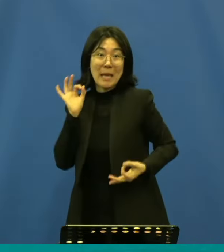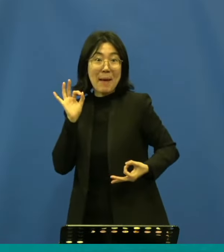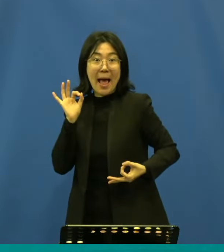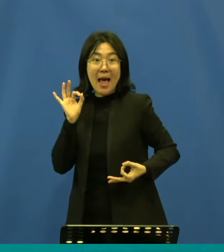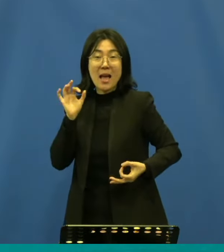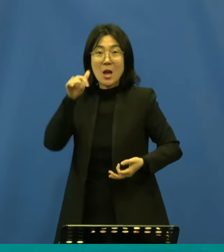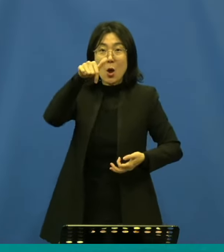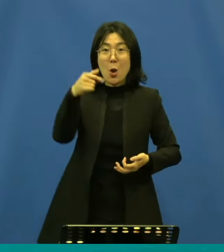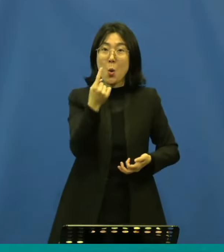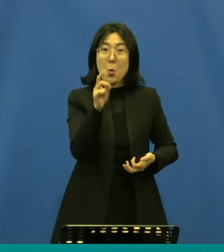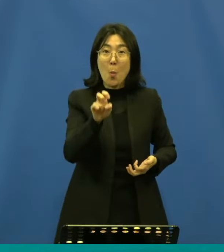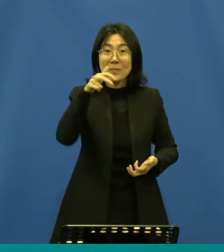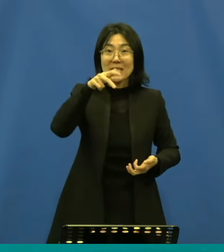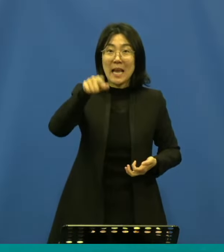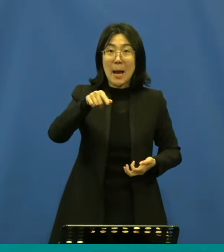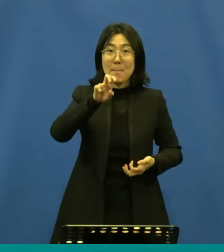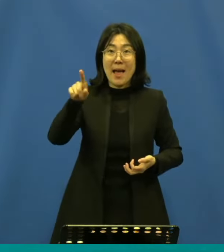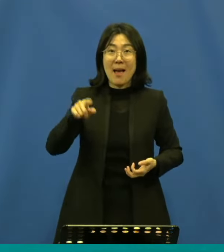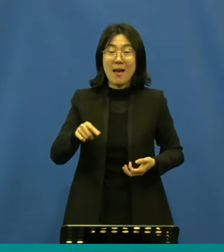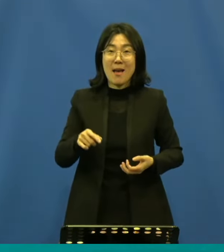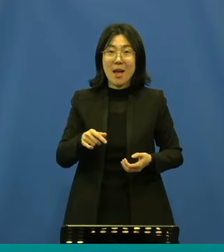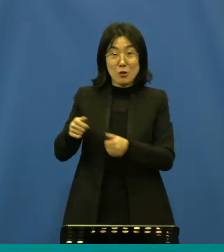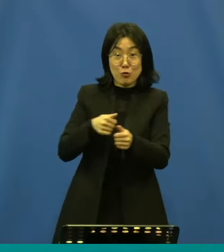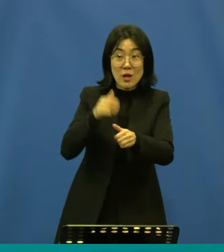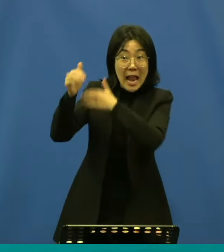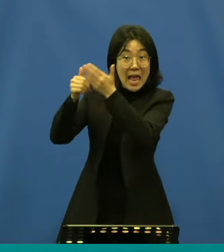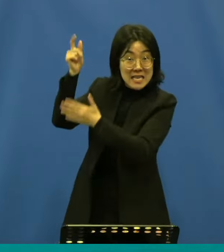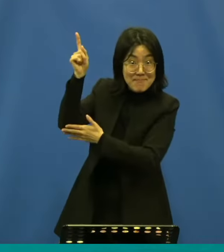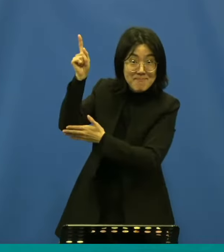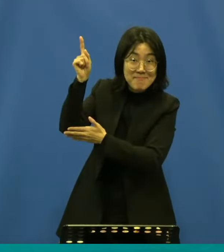자, 추격하시는 하나님 꼼짝마.